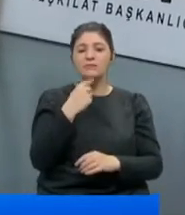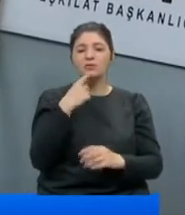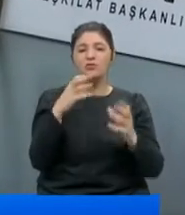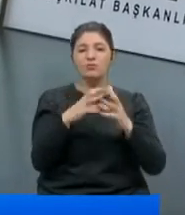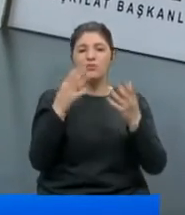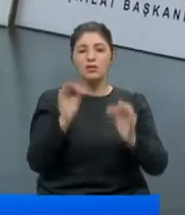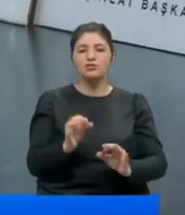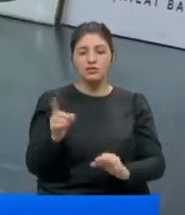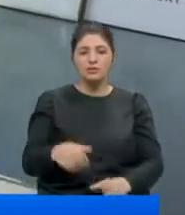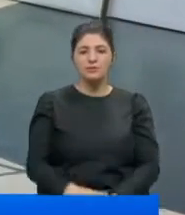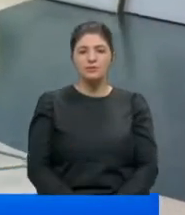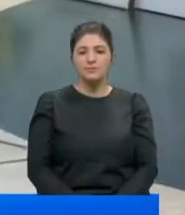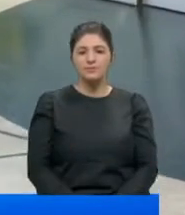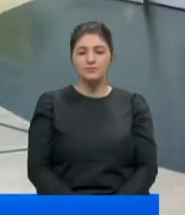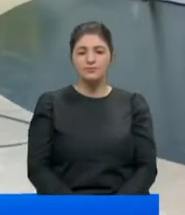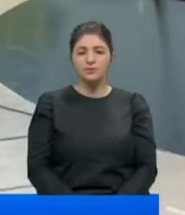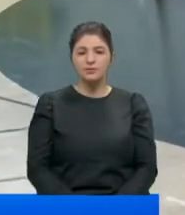başladı.